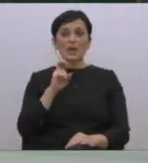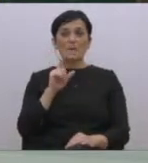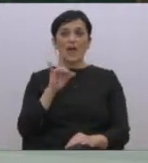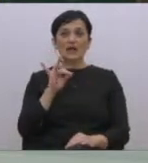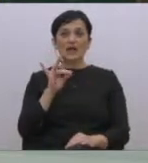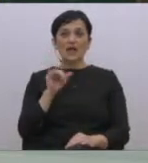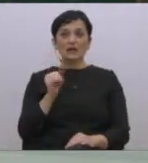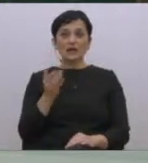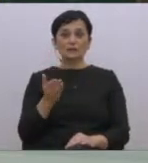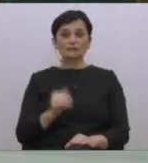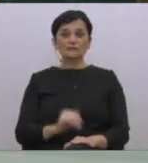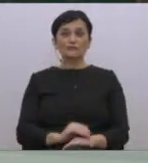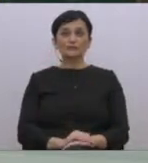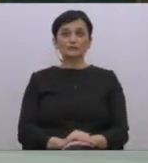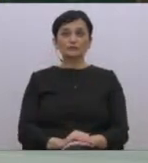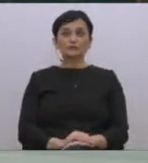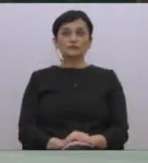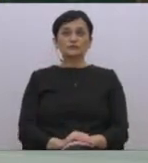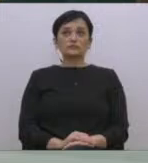უჩაოთ